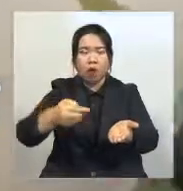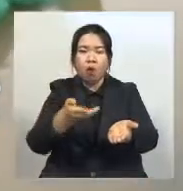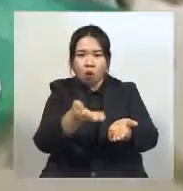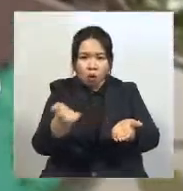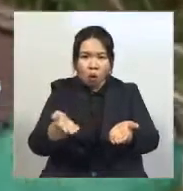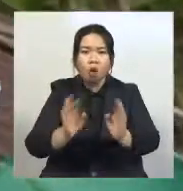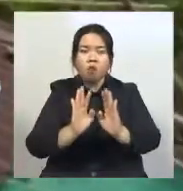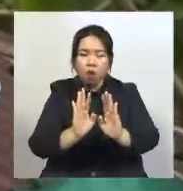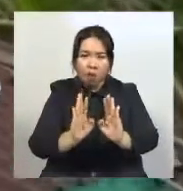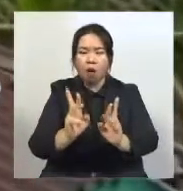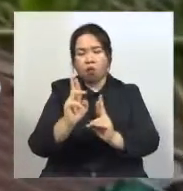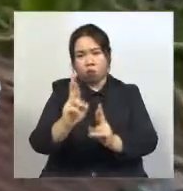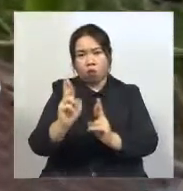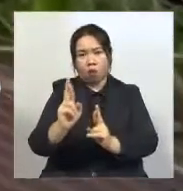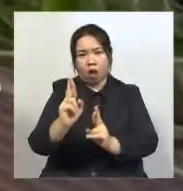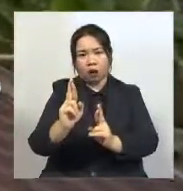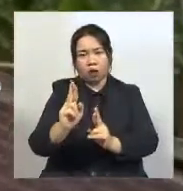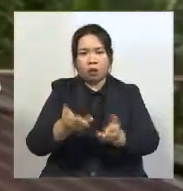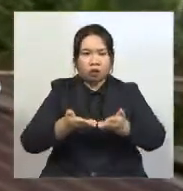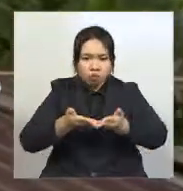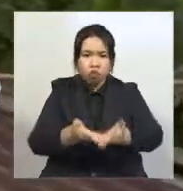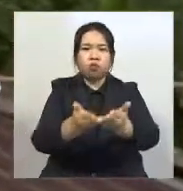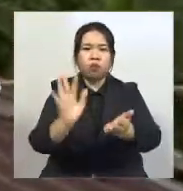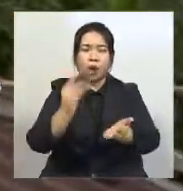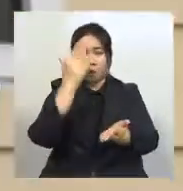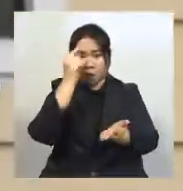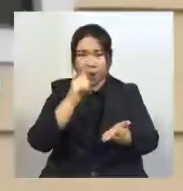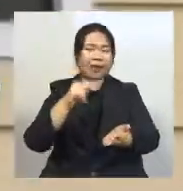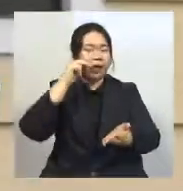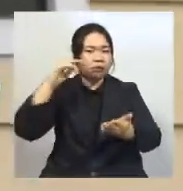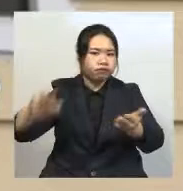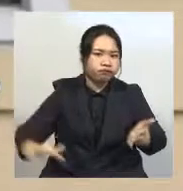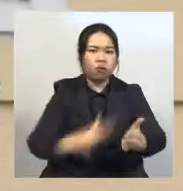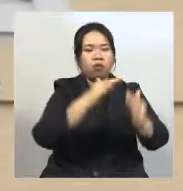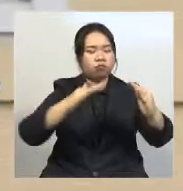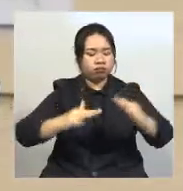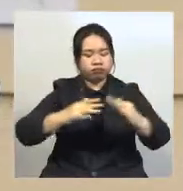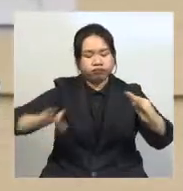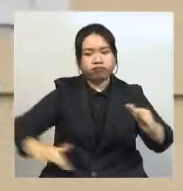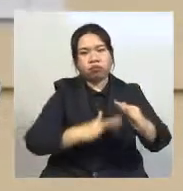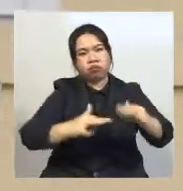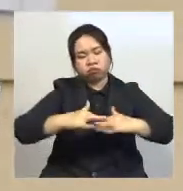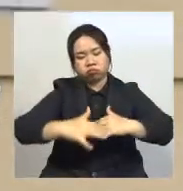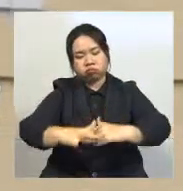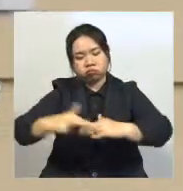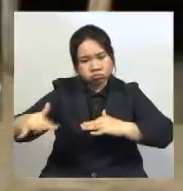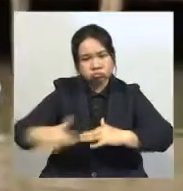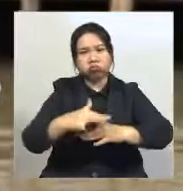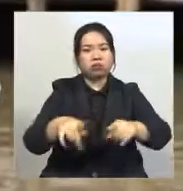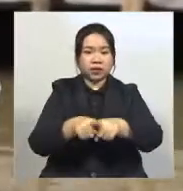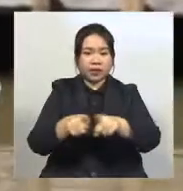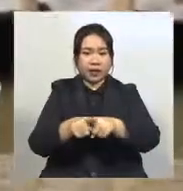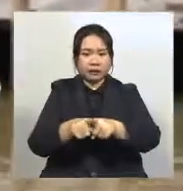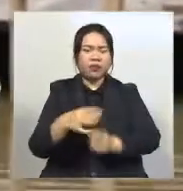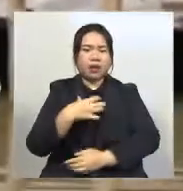ให้ขับเรือด้วยความระมัดระวังแล้วก็อย่าขับเร็วมากค่ะเพราะไม่ฉะนั้นน้ำก็จะมีผลกระทบกับบ้านและแพที่อยู่บริเวณนั้นค่ะและ